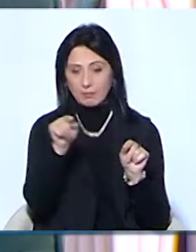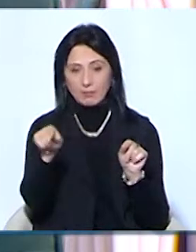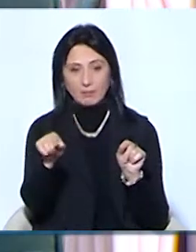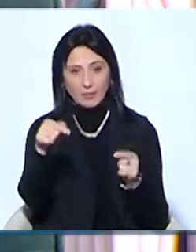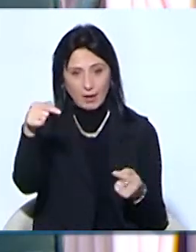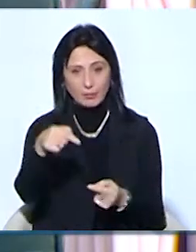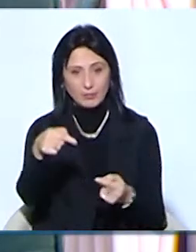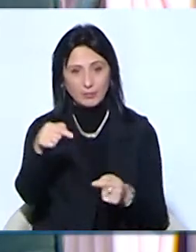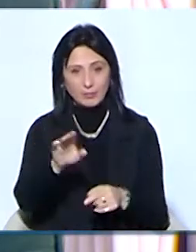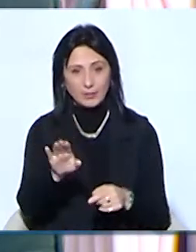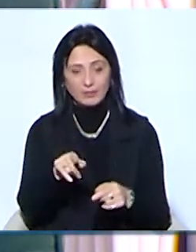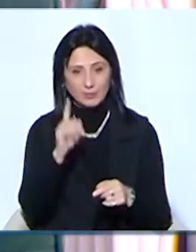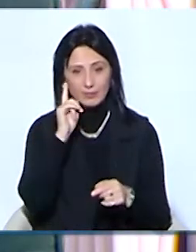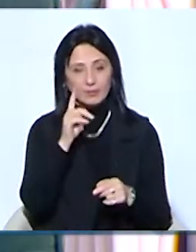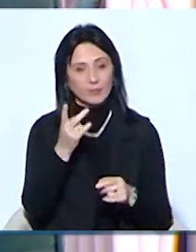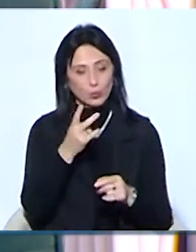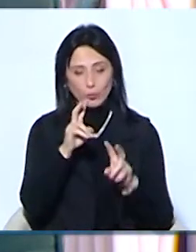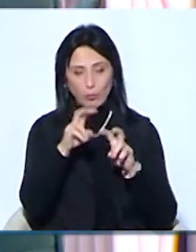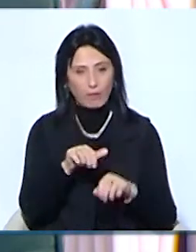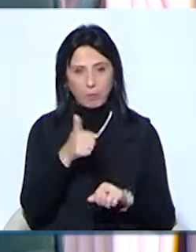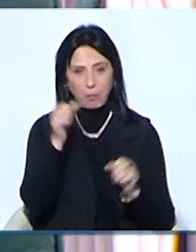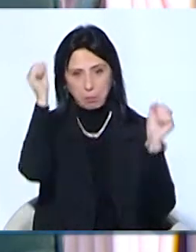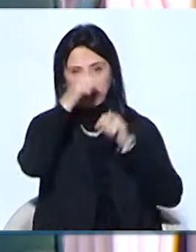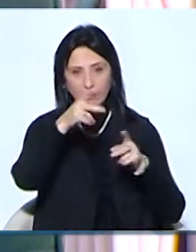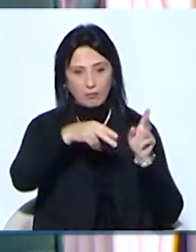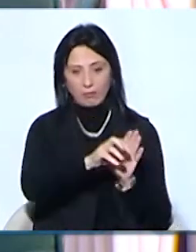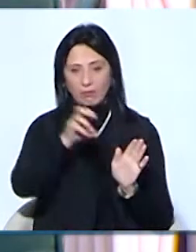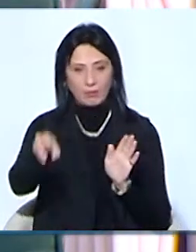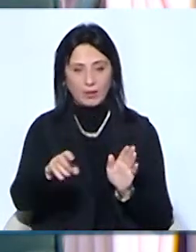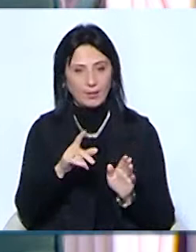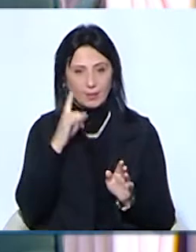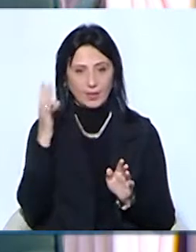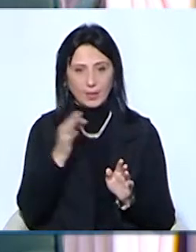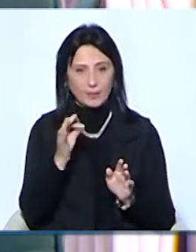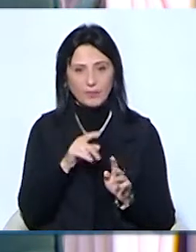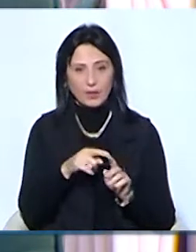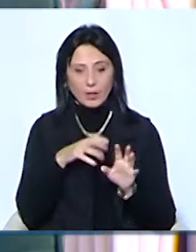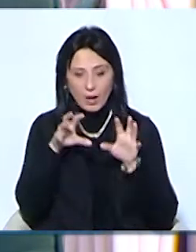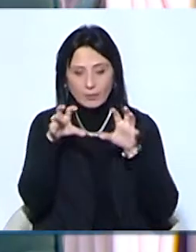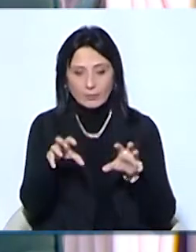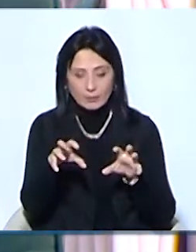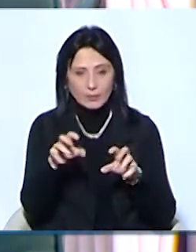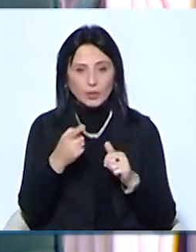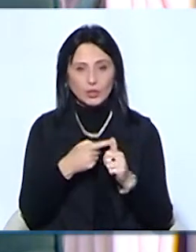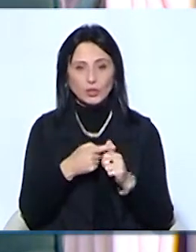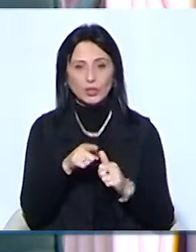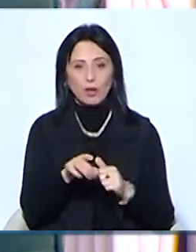ადამიანი შეიძლება გახდეს დონორი თუ არა. ჩვენ ასე ვთქვათ, ჩასაფრებულები ვართ იმისთვის,